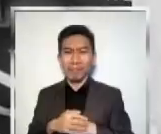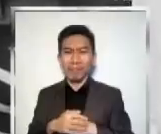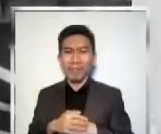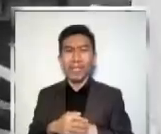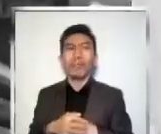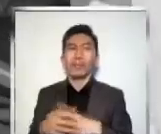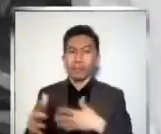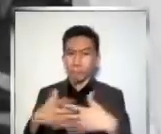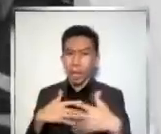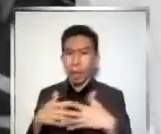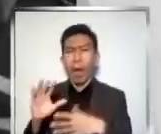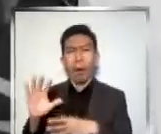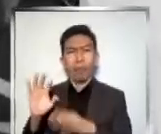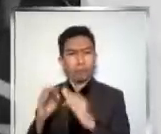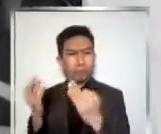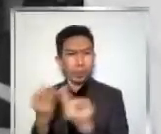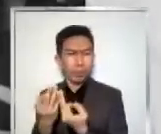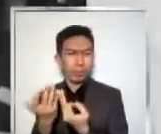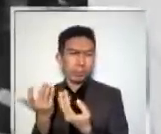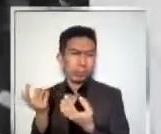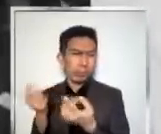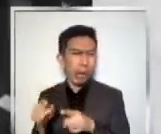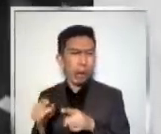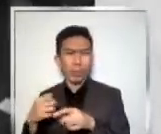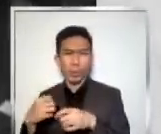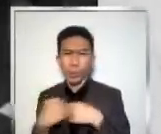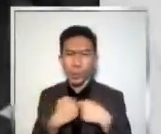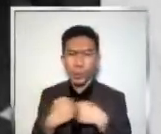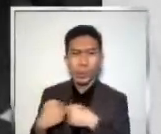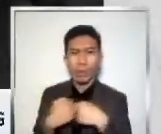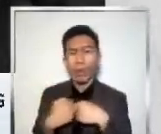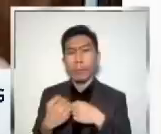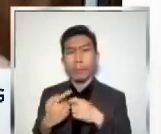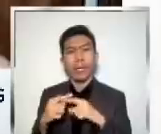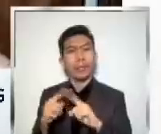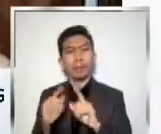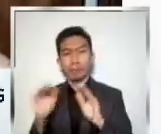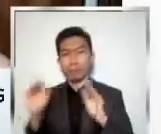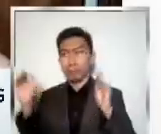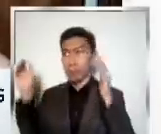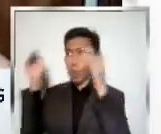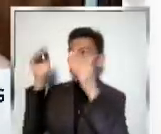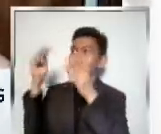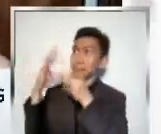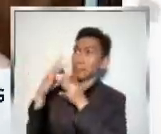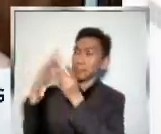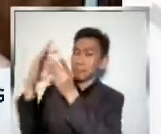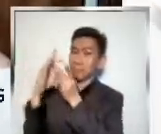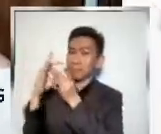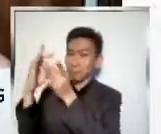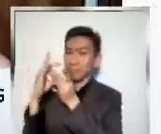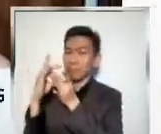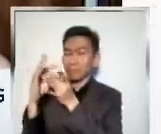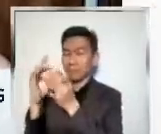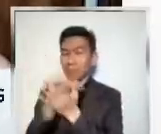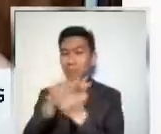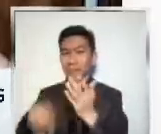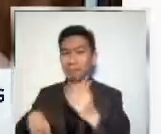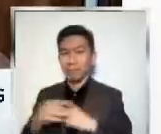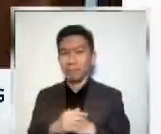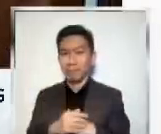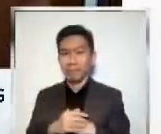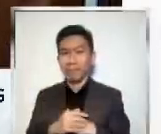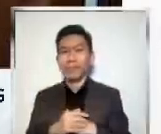Kailin, mas focus si Kailin na ayusin at pagtibayin ang relasyon sa Panginoon. Online din ang gagawing pagsimba ni Danny